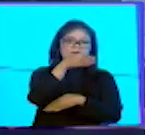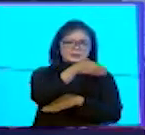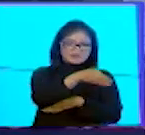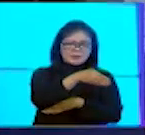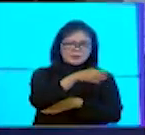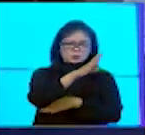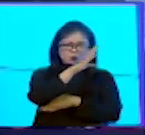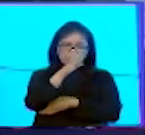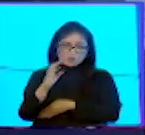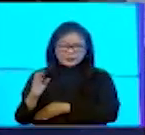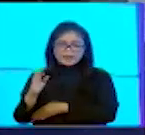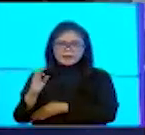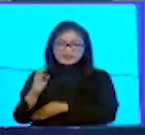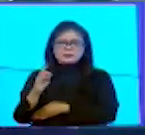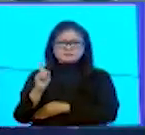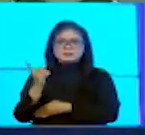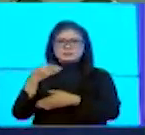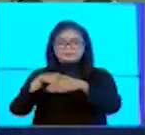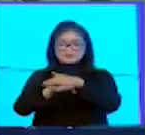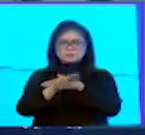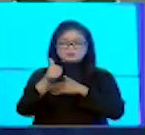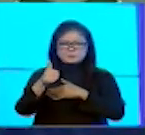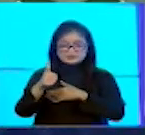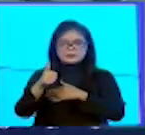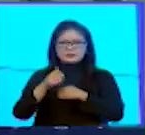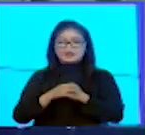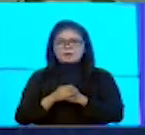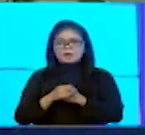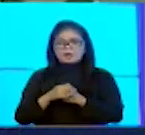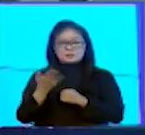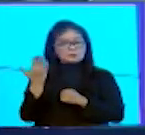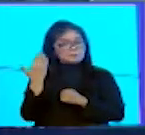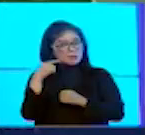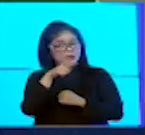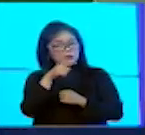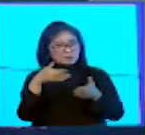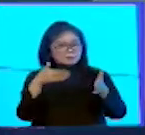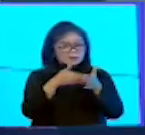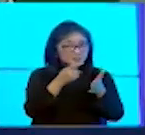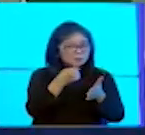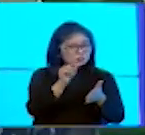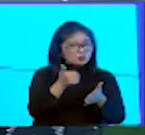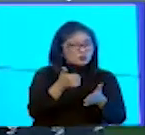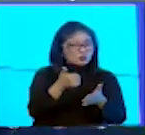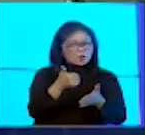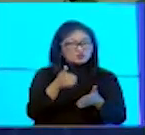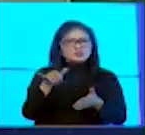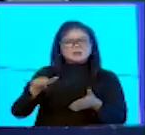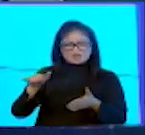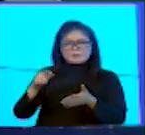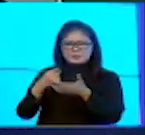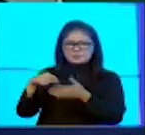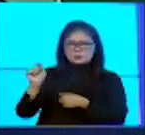jam kemudian akhirnya bisa masuk. Oke. Berarti kemarin sempat terjadi kendala ya, Bu? Bisa dikatakan begitu ya, mungkin karena